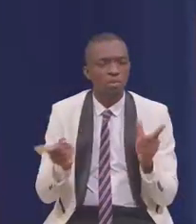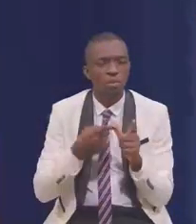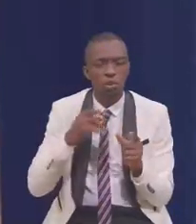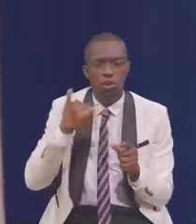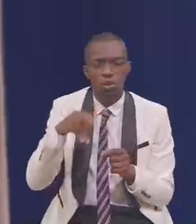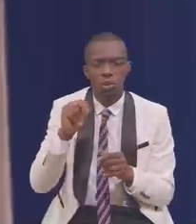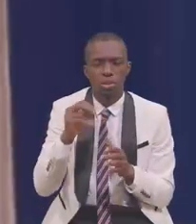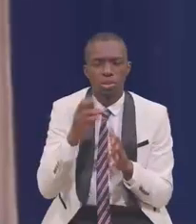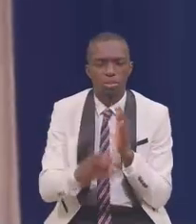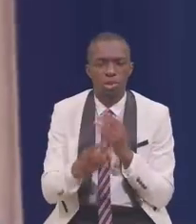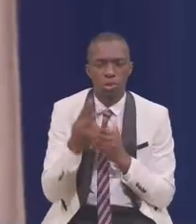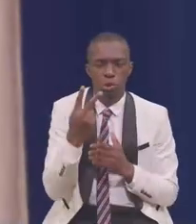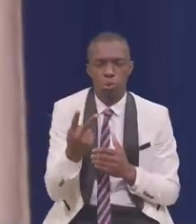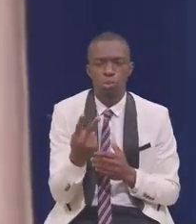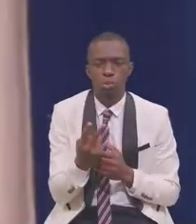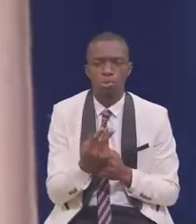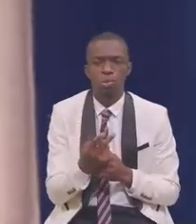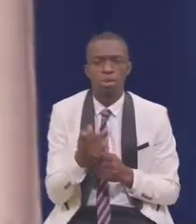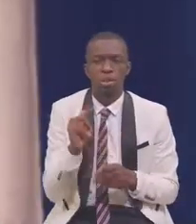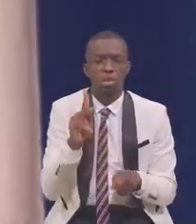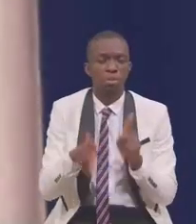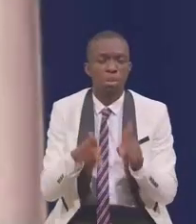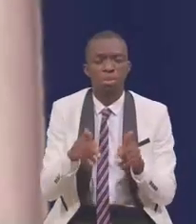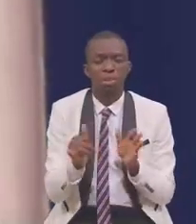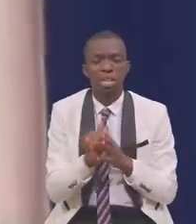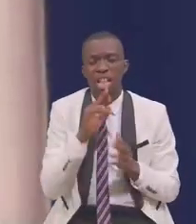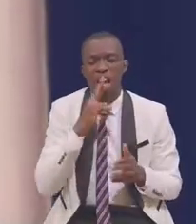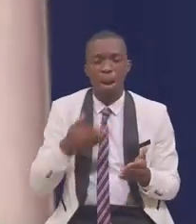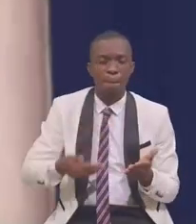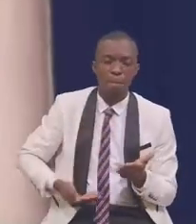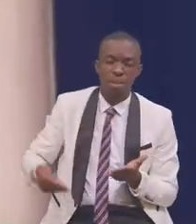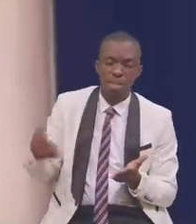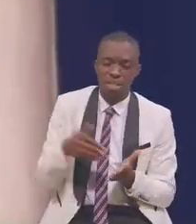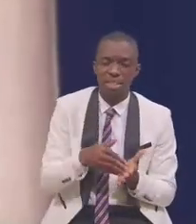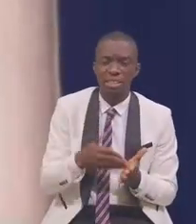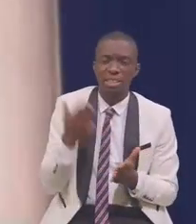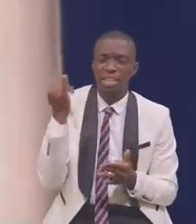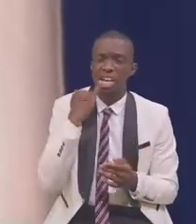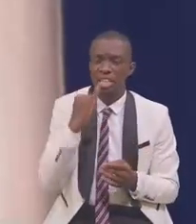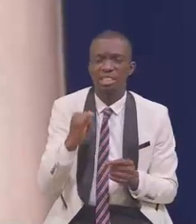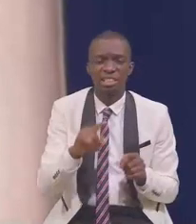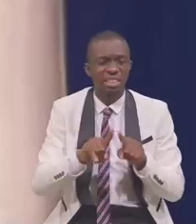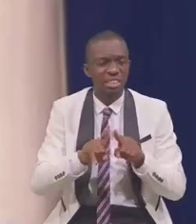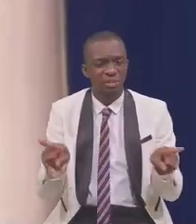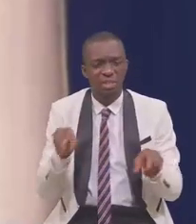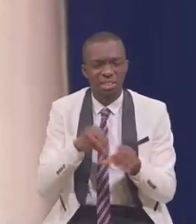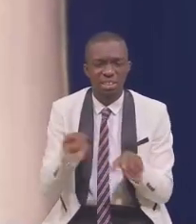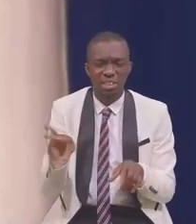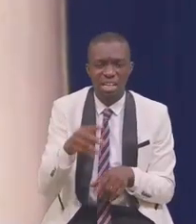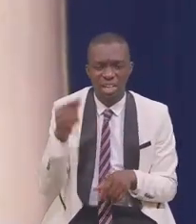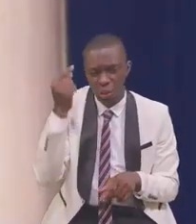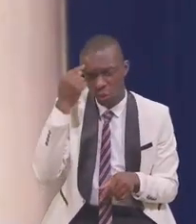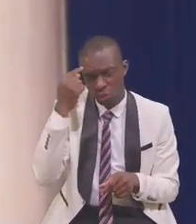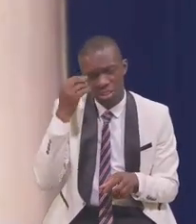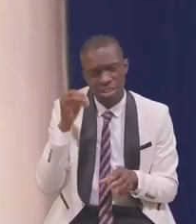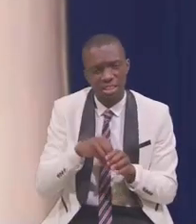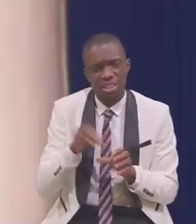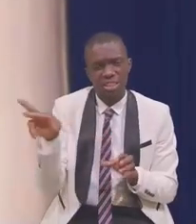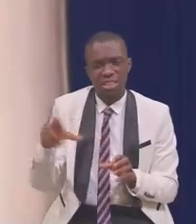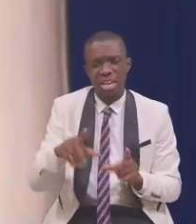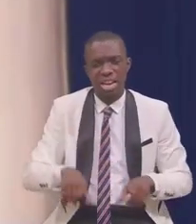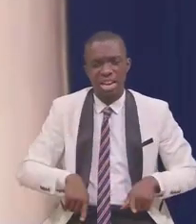1 Jean 2, voyez les gens qui sont nés de nouveau, et il y a une différence dans leur pensée, une différence dans leur style de vie, une